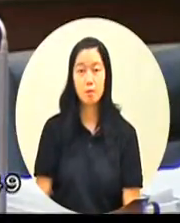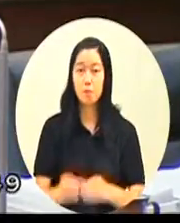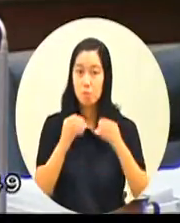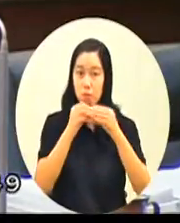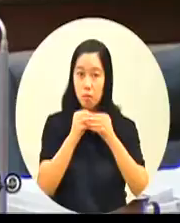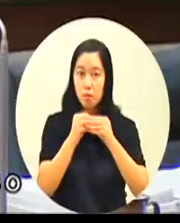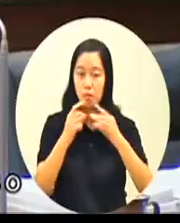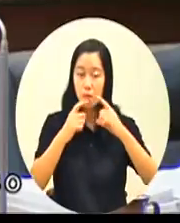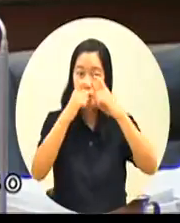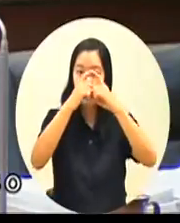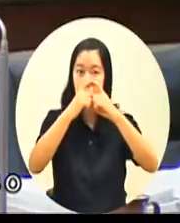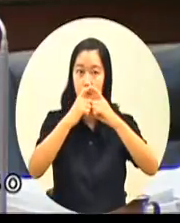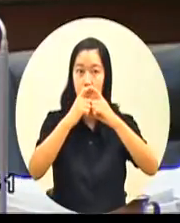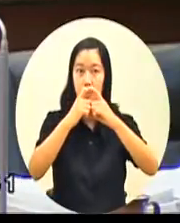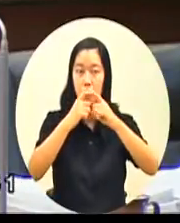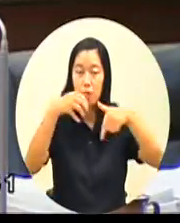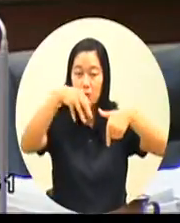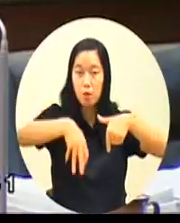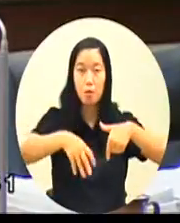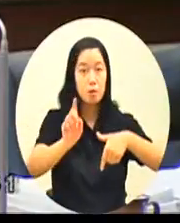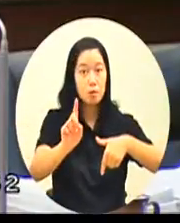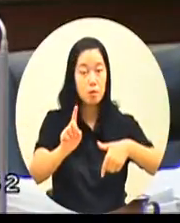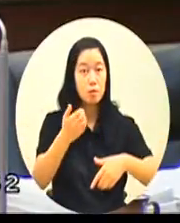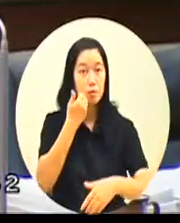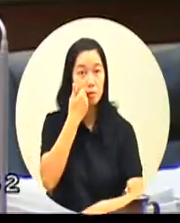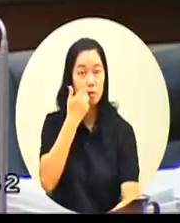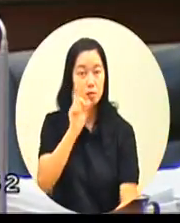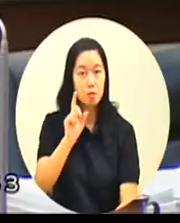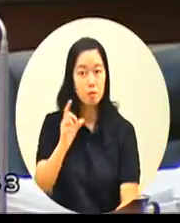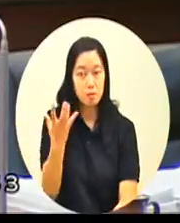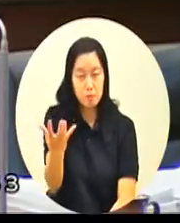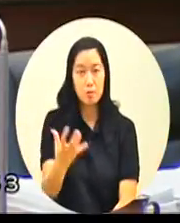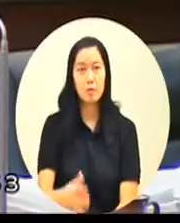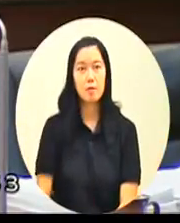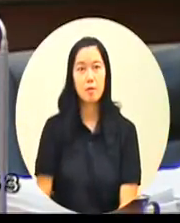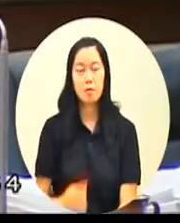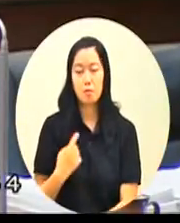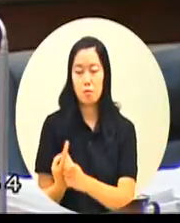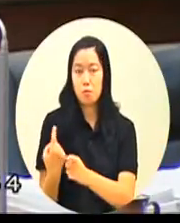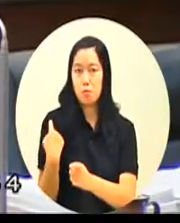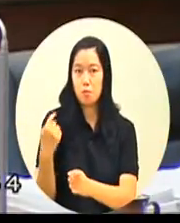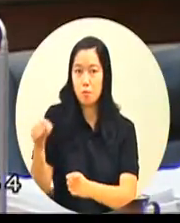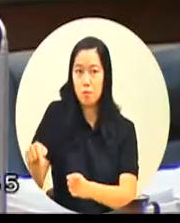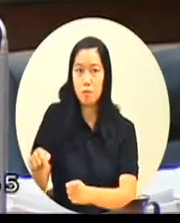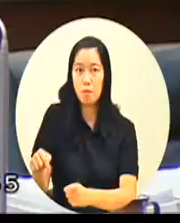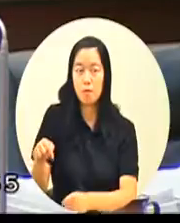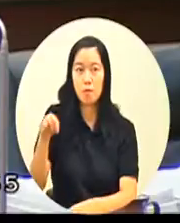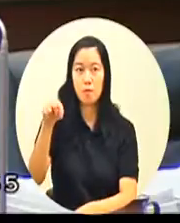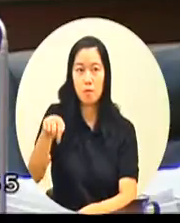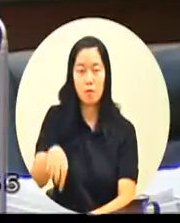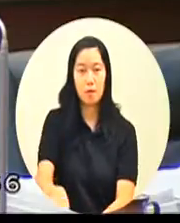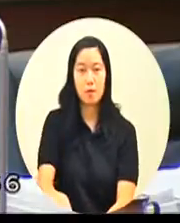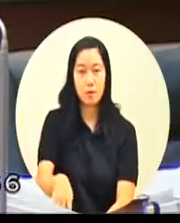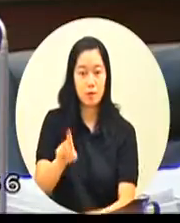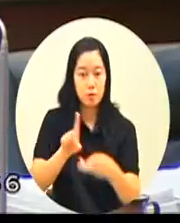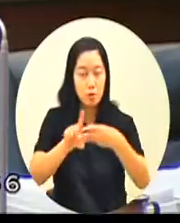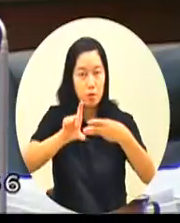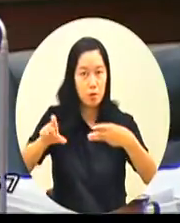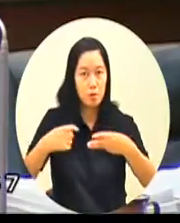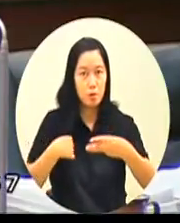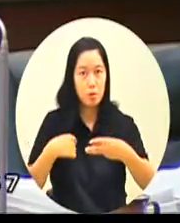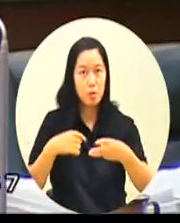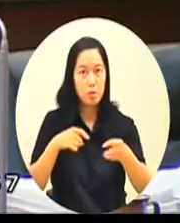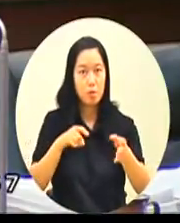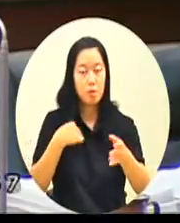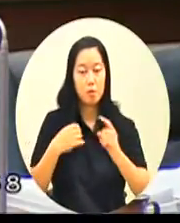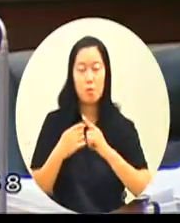么类似这样的哪个酒最多？对，因为我去年度为了这个好像跟你们局里面就科里面好像